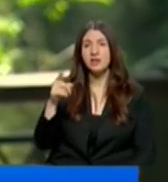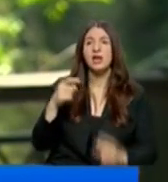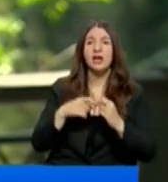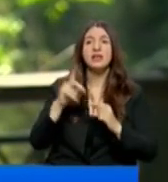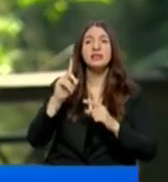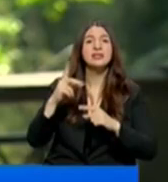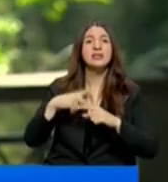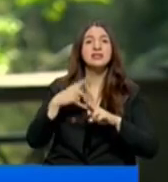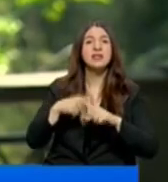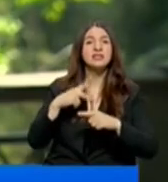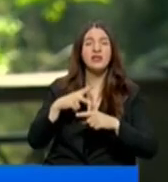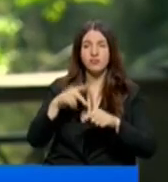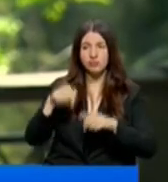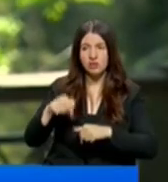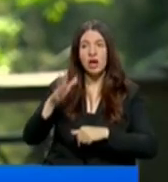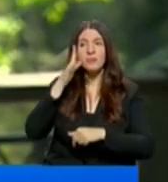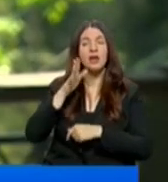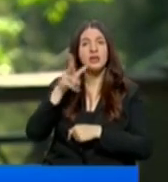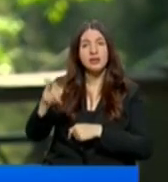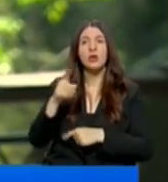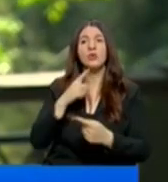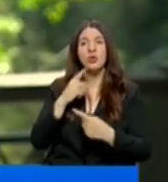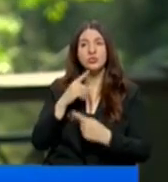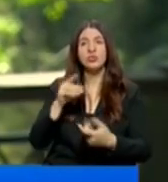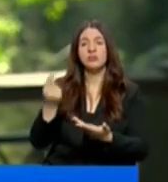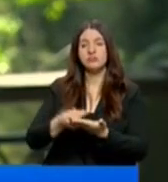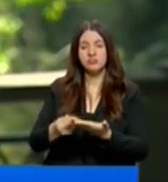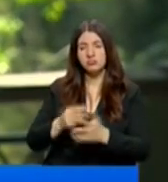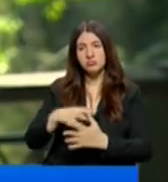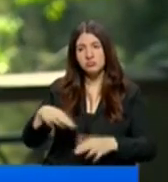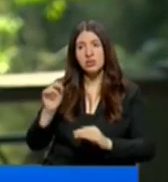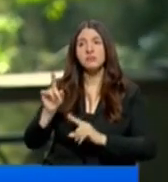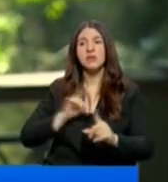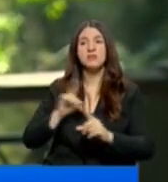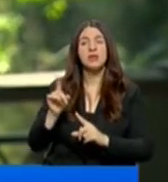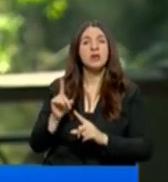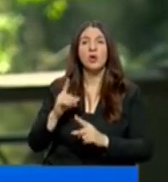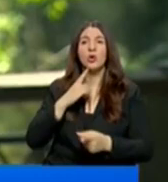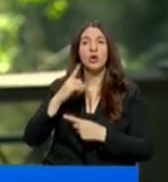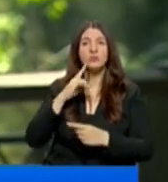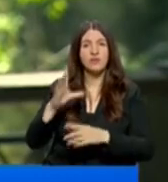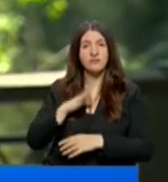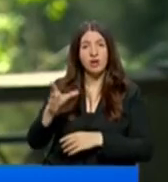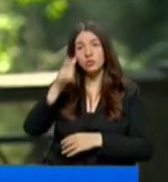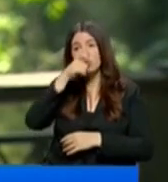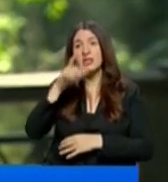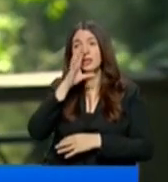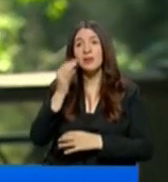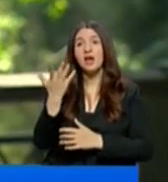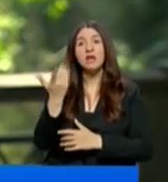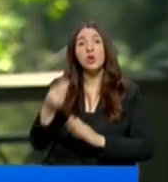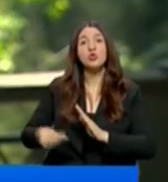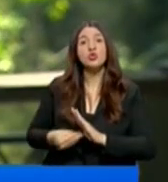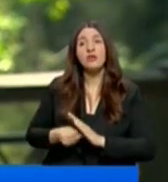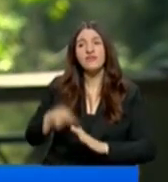Zarrab buradaydı değil mi? Amerika'ya gitti. Rıza Zarrab konuştu, tutanaklara geçti. Mahkemelerde konuşmaları var. Türkiye'de kimlere ne kadar